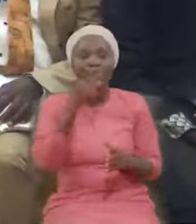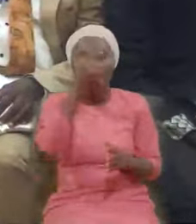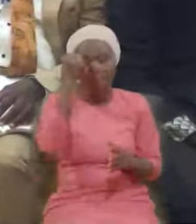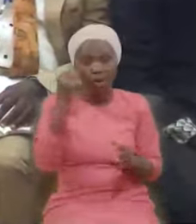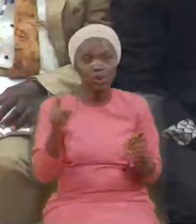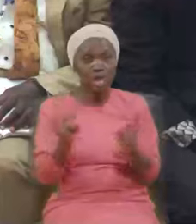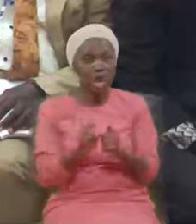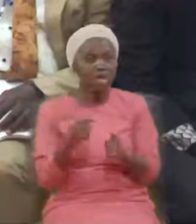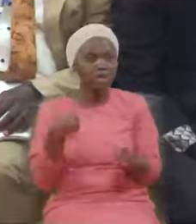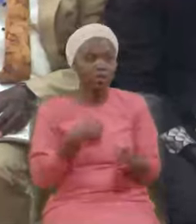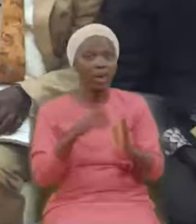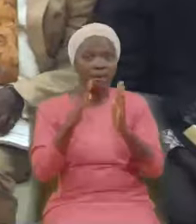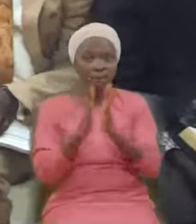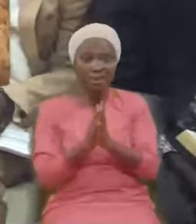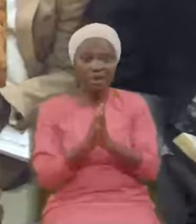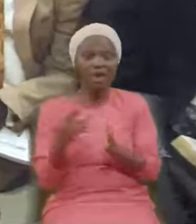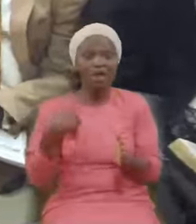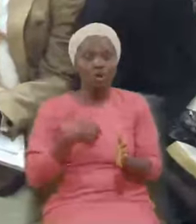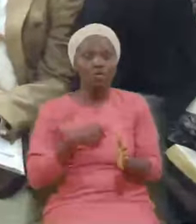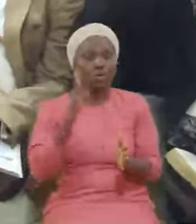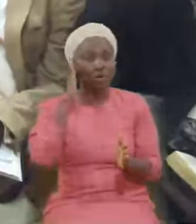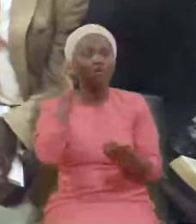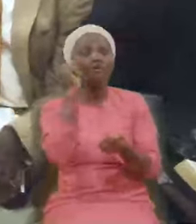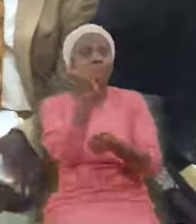Parce que, comme nous prions,